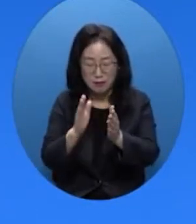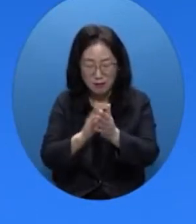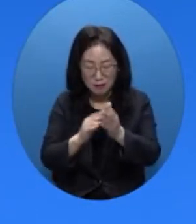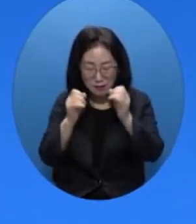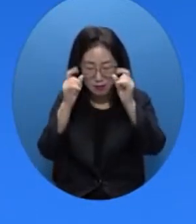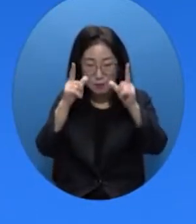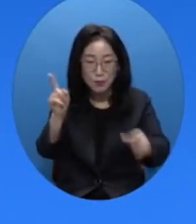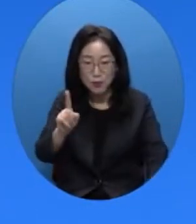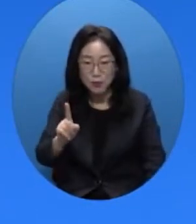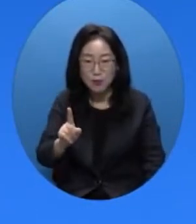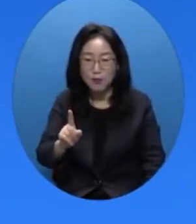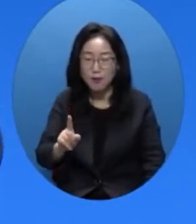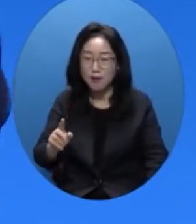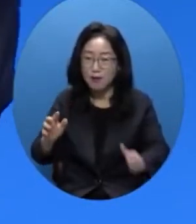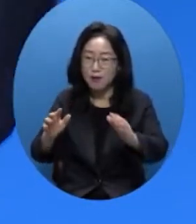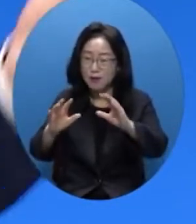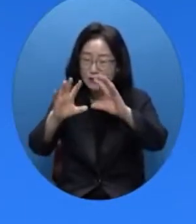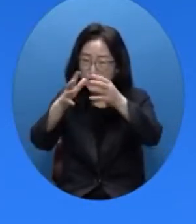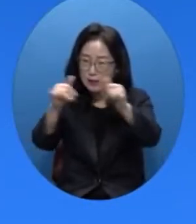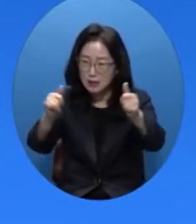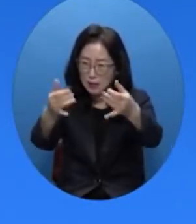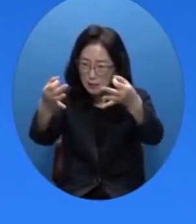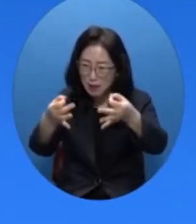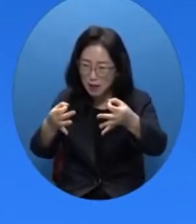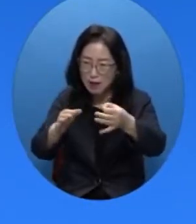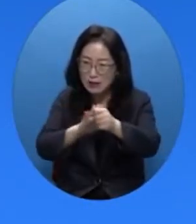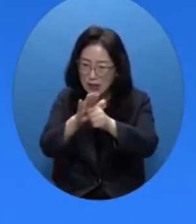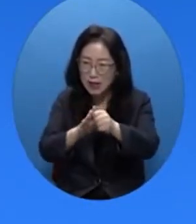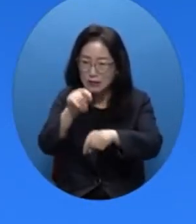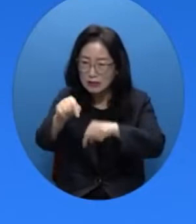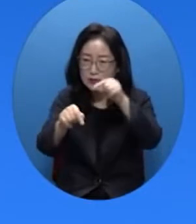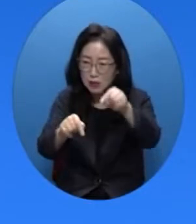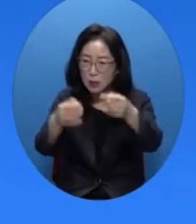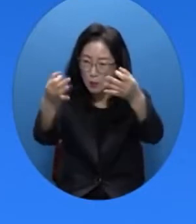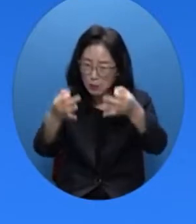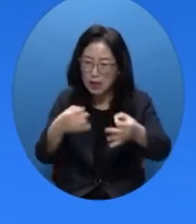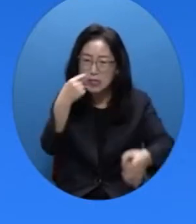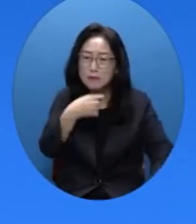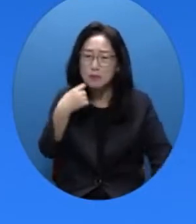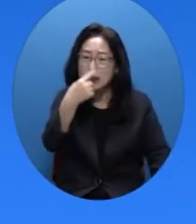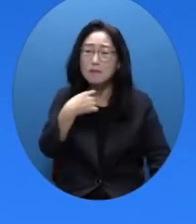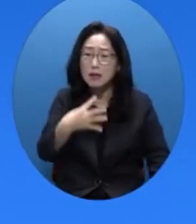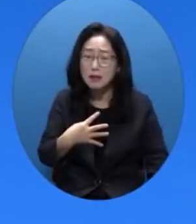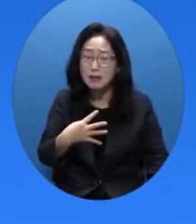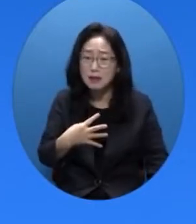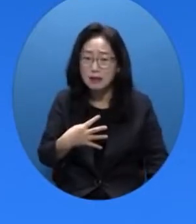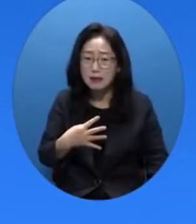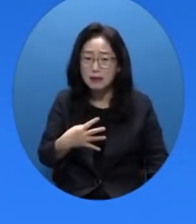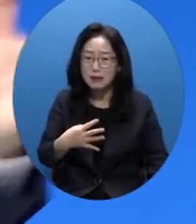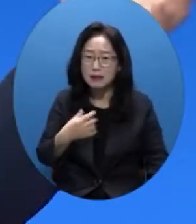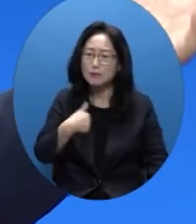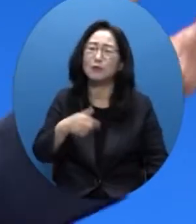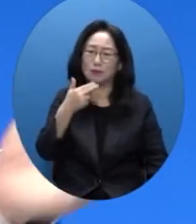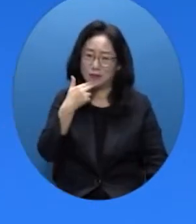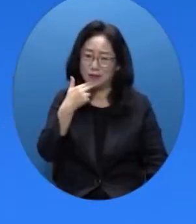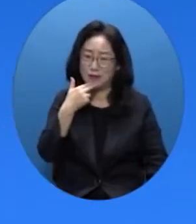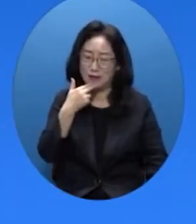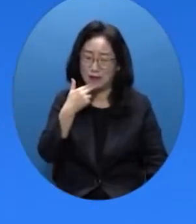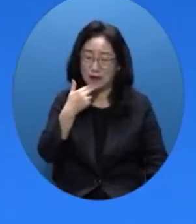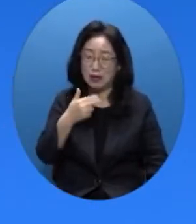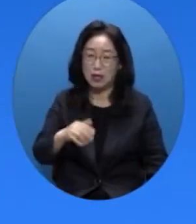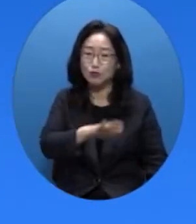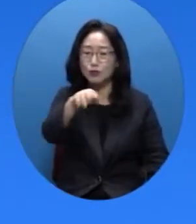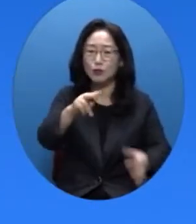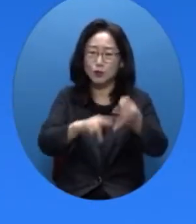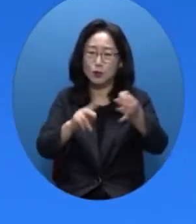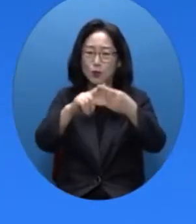산 실천이 g 그런 말로 뭐 우리가 뭐 했다 뭐 있다 말해 잔치를 기뻐하지 않습니다 우리가 그의 크다고 교회를 자랑